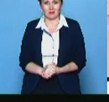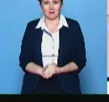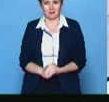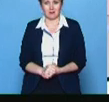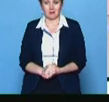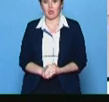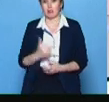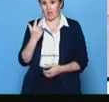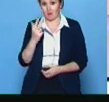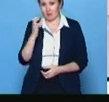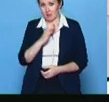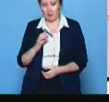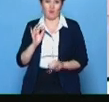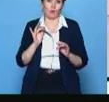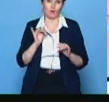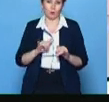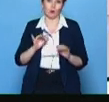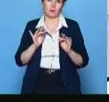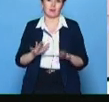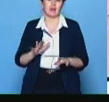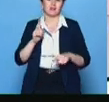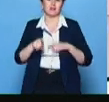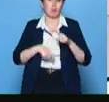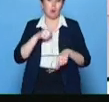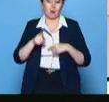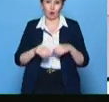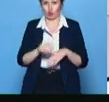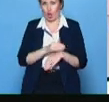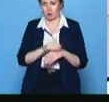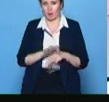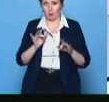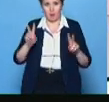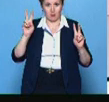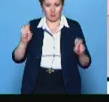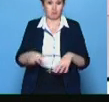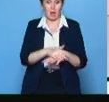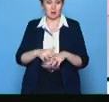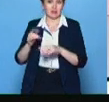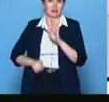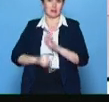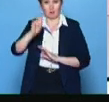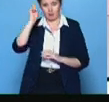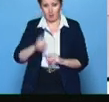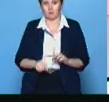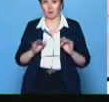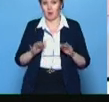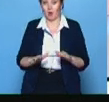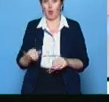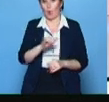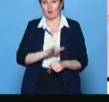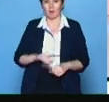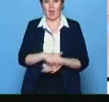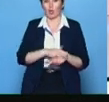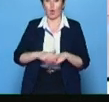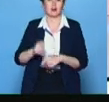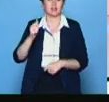3 сентября в Удмуртии пройдет забег добрых дел. Массовый старт пройдет в Ижевске в рамках проекта «Удмуртия. Территория спорта». Открыл серию